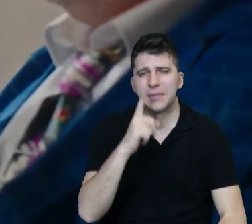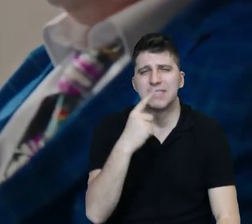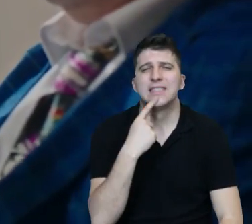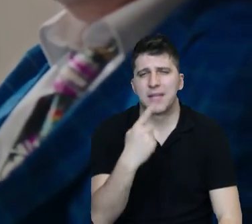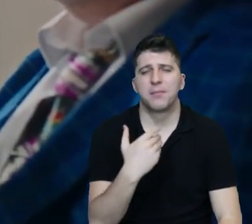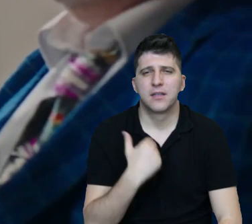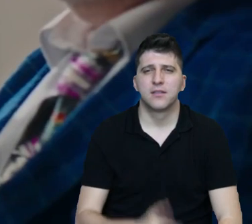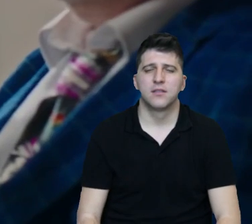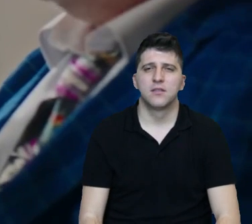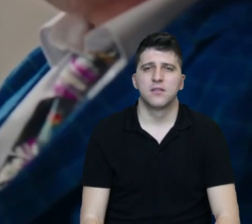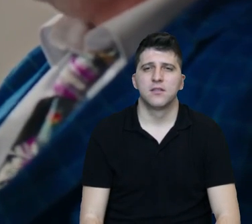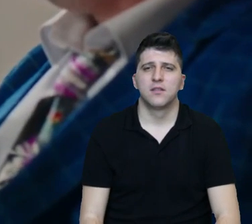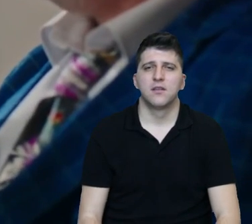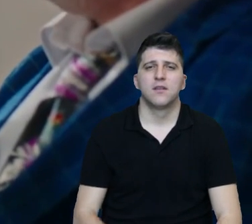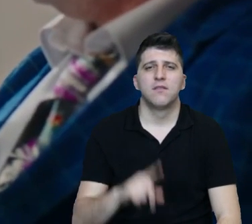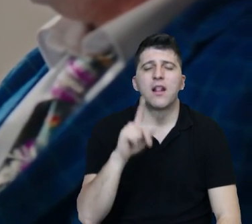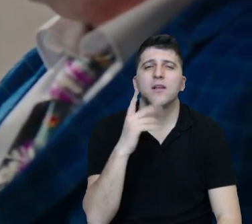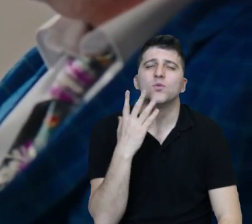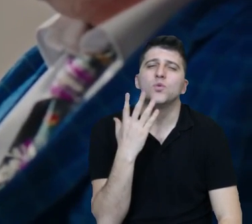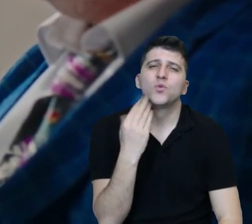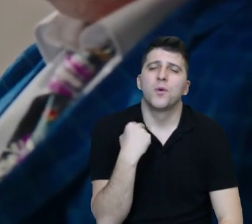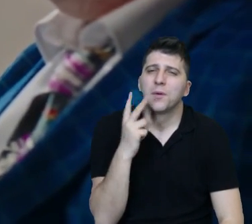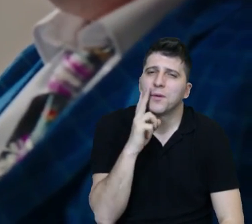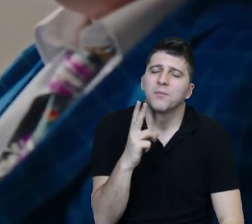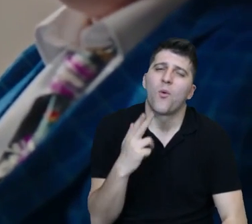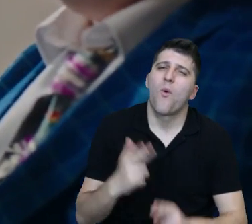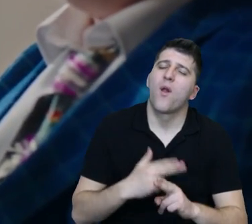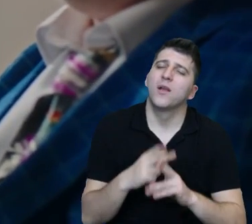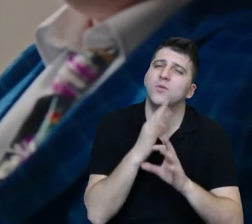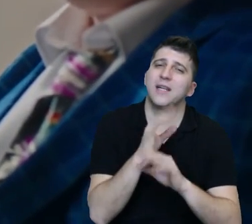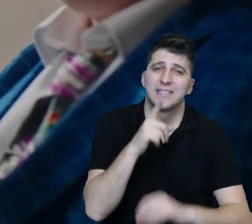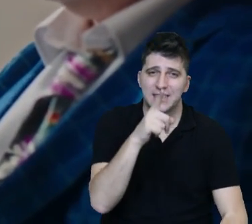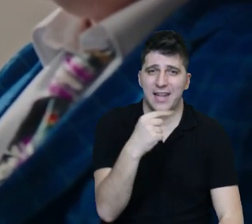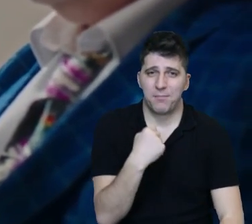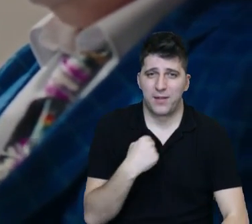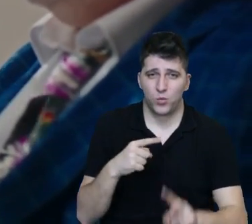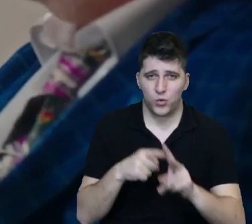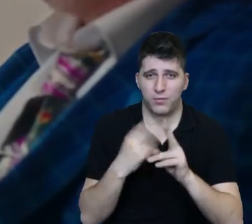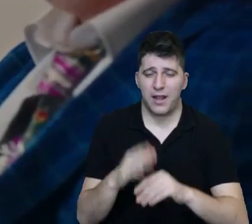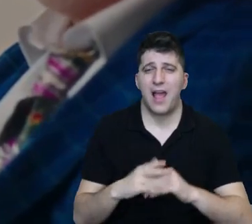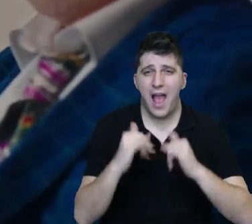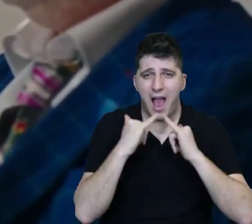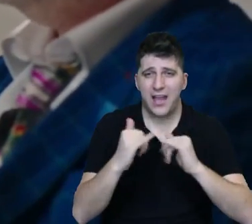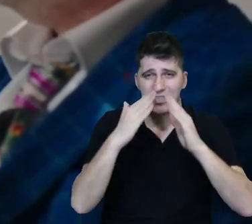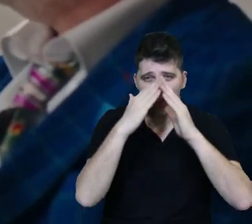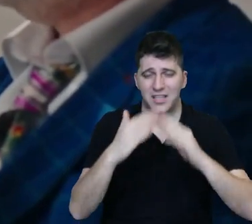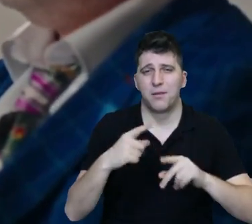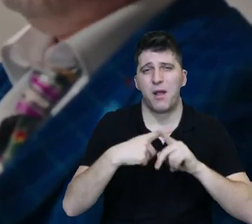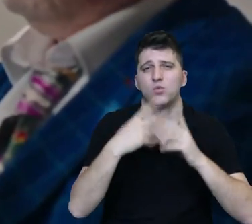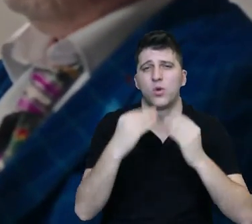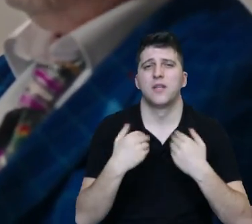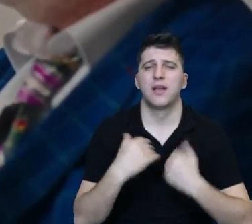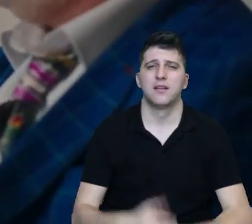şey diyeyim mi be? Vallahi çok özendim ya. Keşke sen, ben, Kübra'da aynı çatıyı paylaşıyor